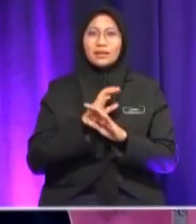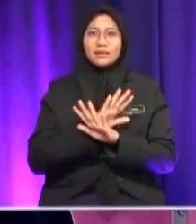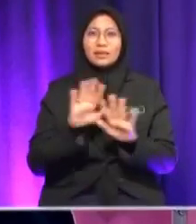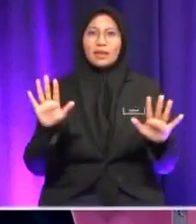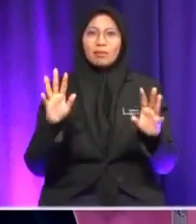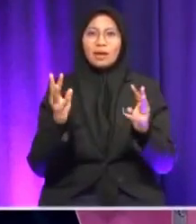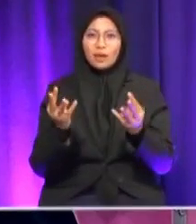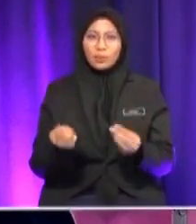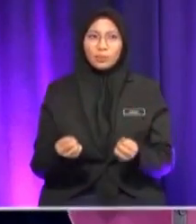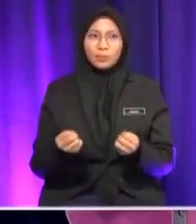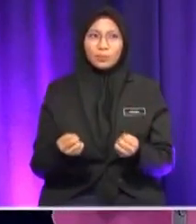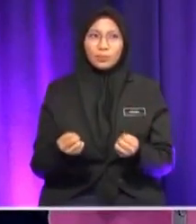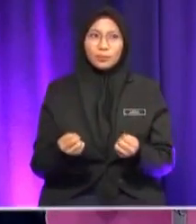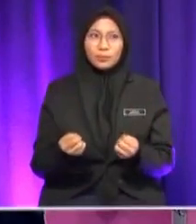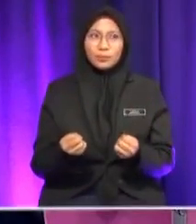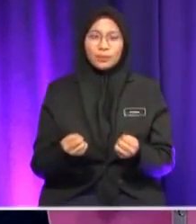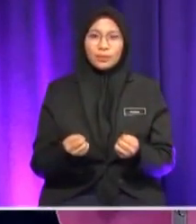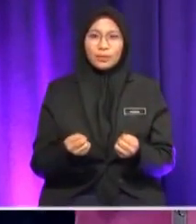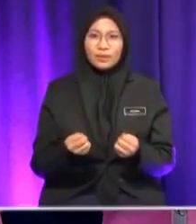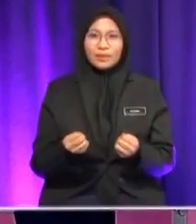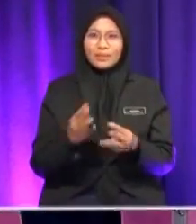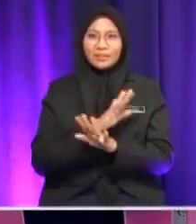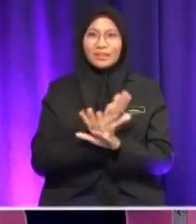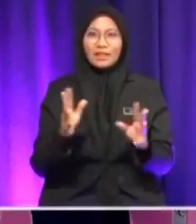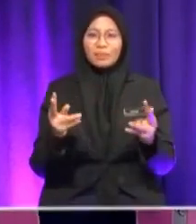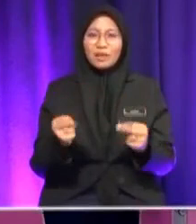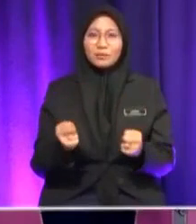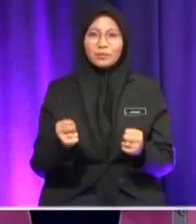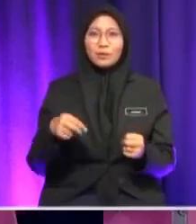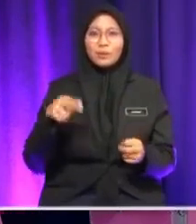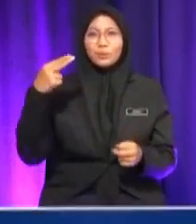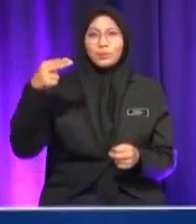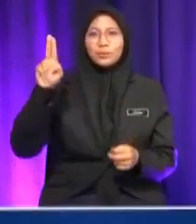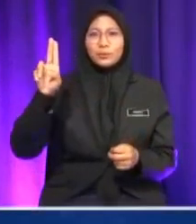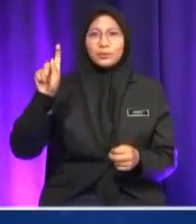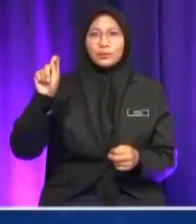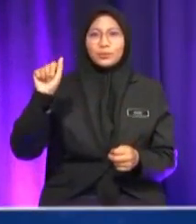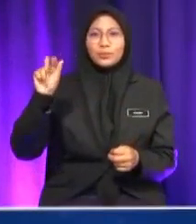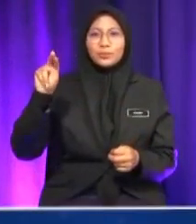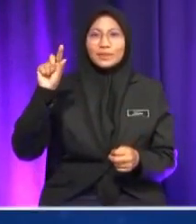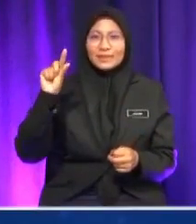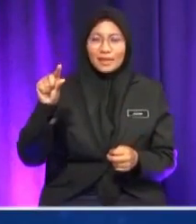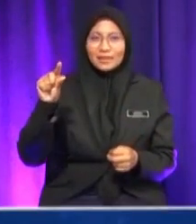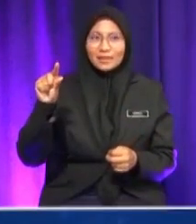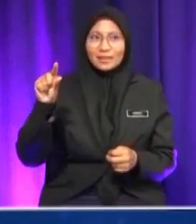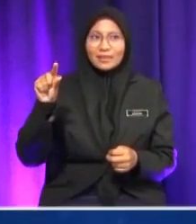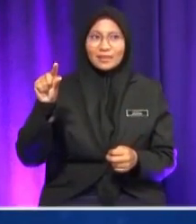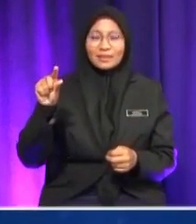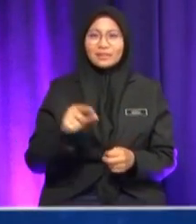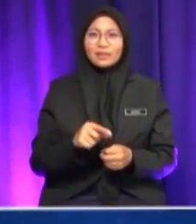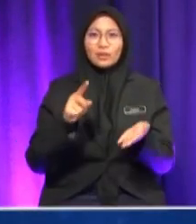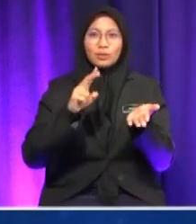berutang terutamanya kad kredit. Betul. Okey, seterusnya pula, memastikan pembayaran yang dibuat dalam tempoh